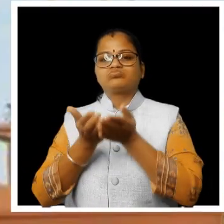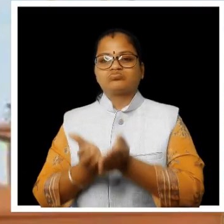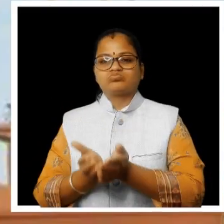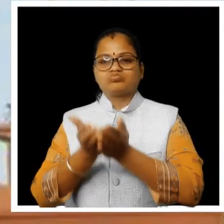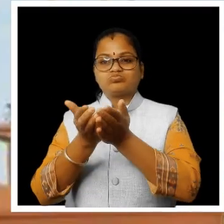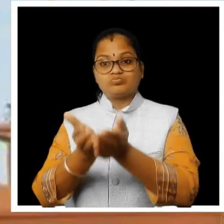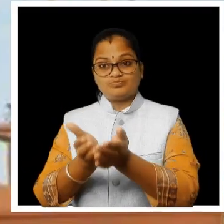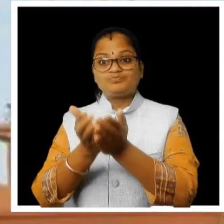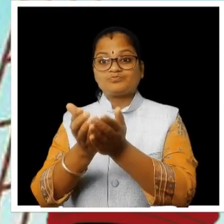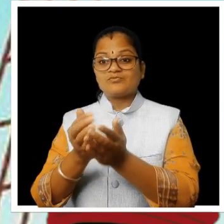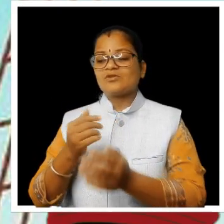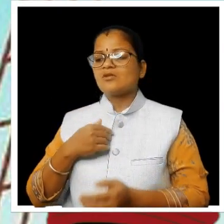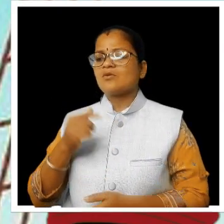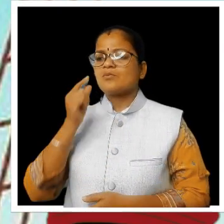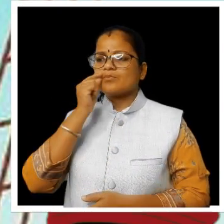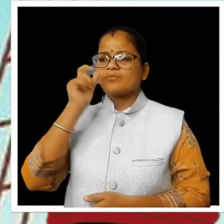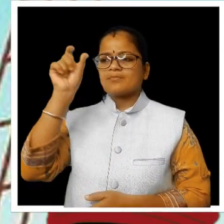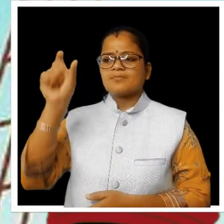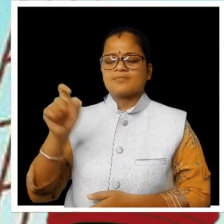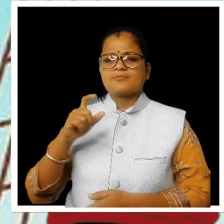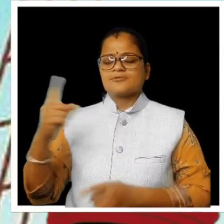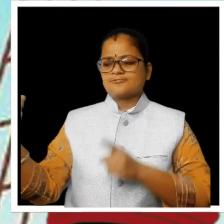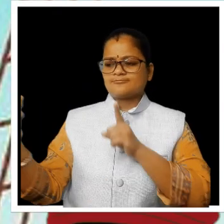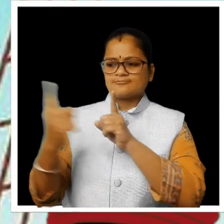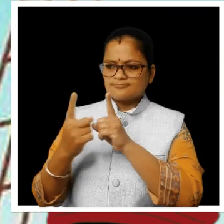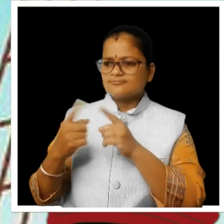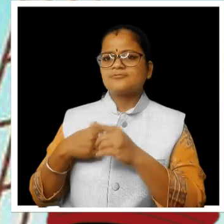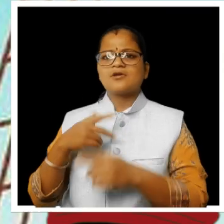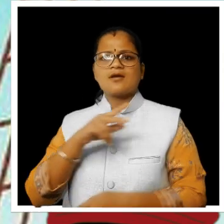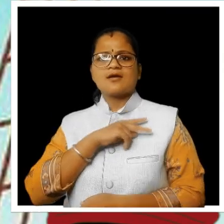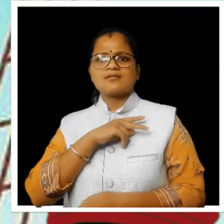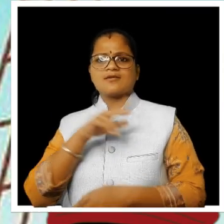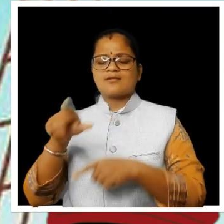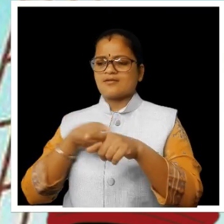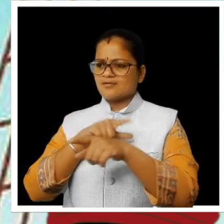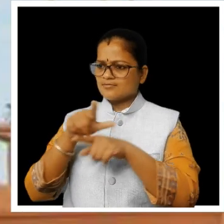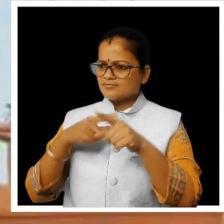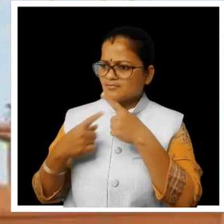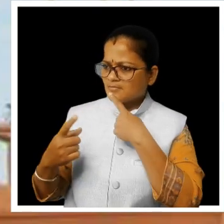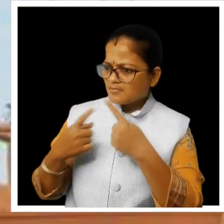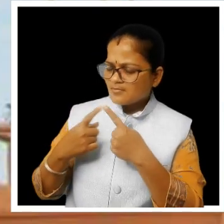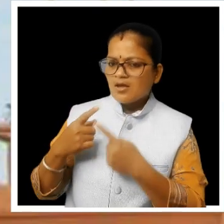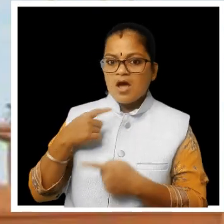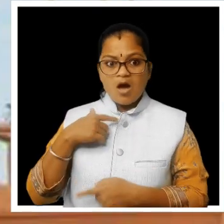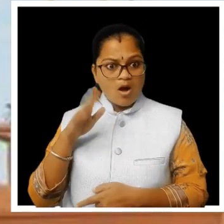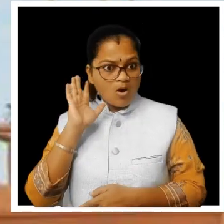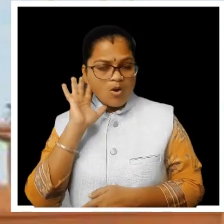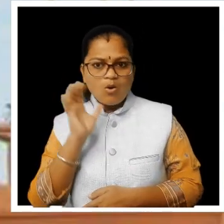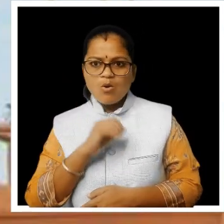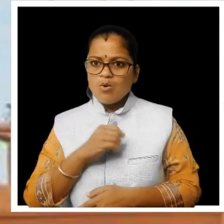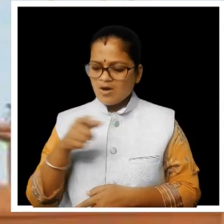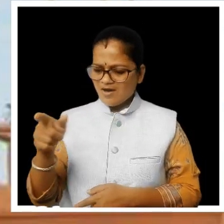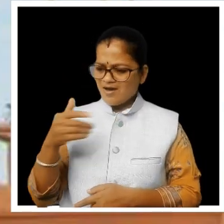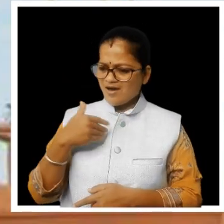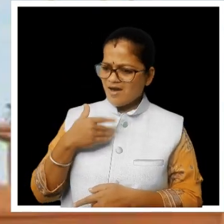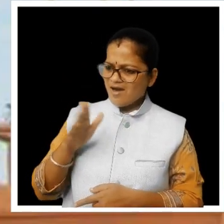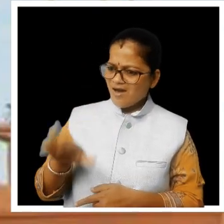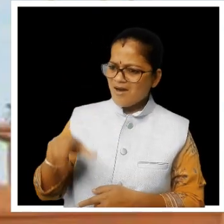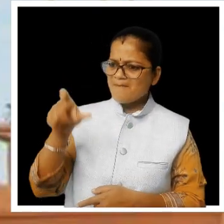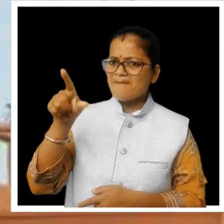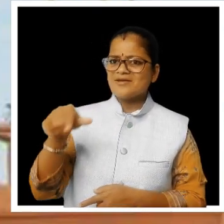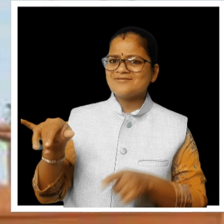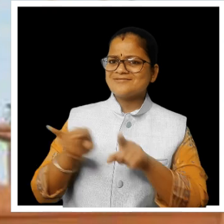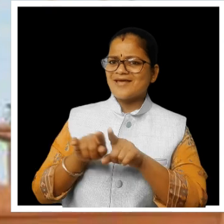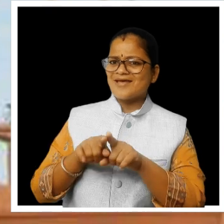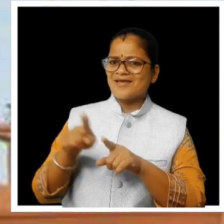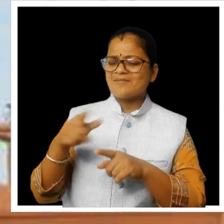ಮೂಲಕ ಬರ್ತಾ ಇರ್ತಾರೆ. ಬರುವಾಗ ಒಬ್ಬ ವ್ಯಕ್ತಿಯ ಪರಿಚಯ ಆಗುತ್ತೆ. ಅವನು ಕನ್ನಡದಲ್ಲಿ ಮಾತಾಡ್ತಾ ಇರ್ತಾನೆ. ಇವನಿಗೂ ಕನ್ನಡದಲ್ಲಿ ಮಾತಾಡ್ತಿದ್ದನ್ನ ಕೇಳಿ, ಓ